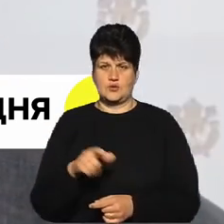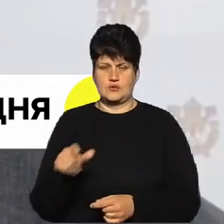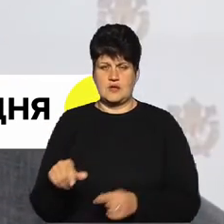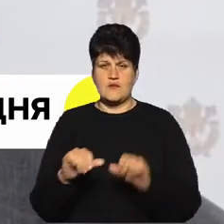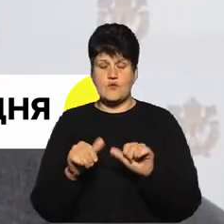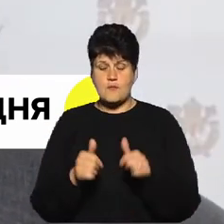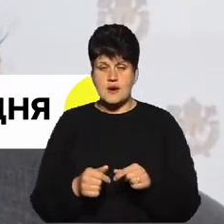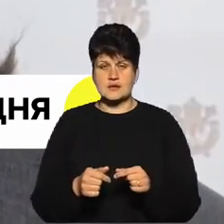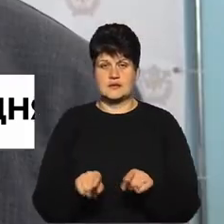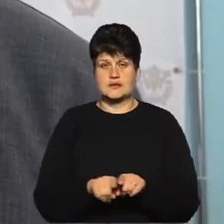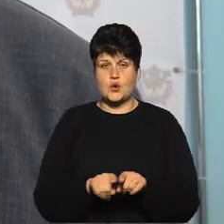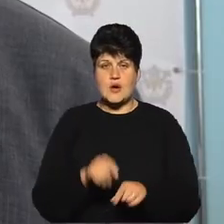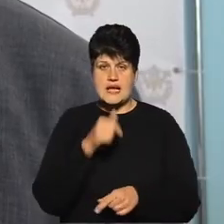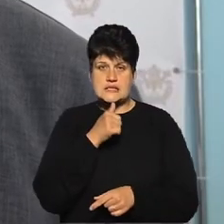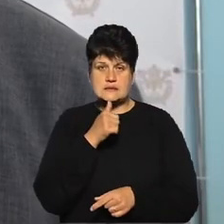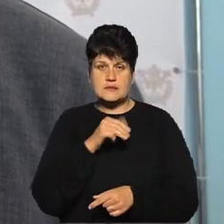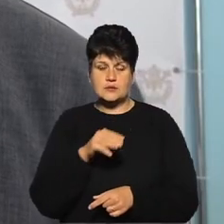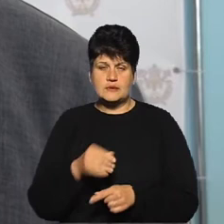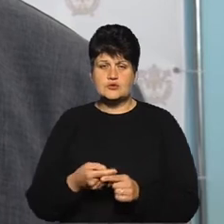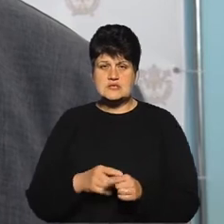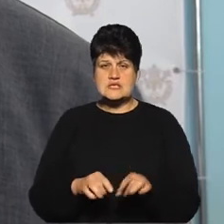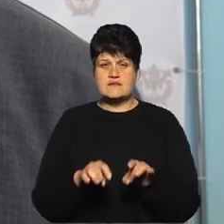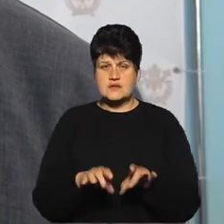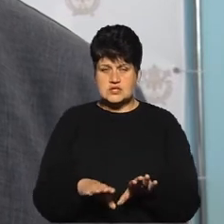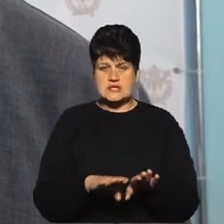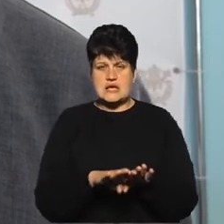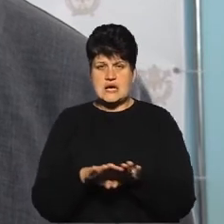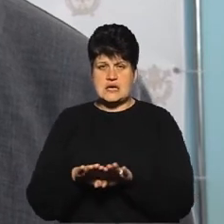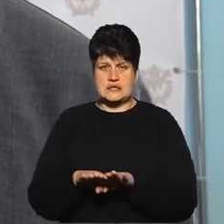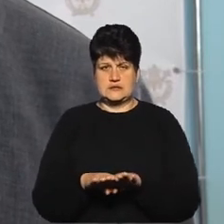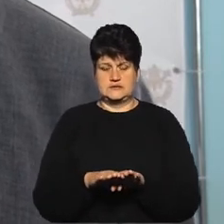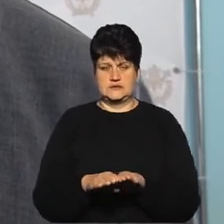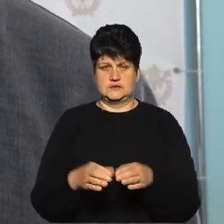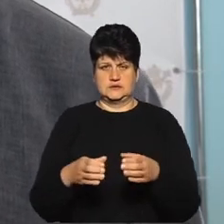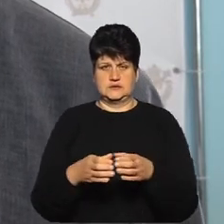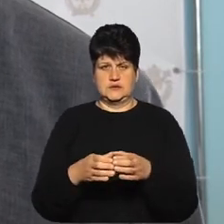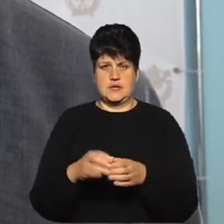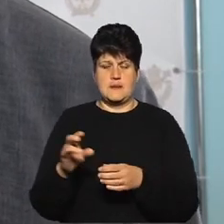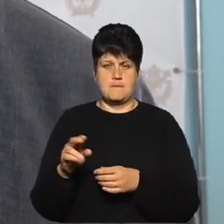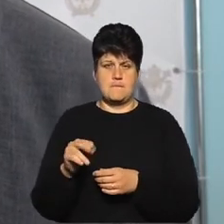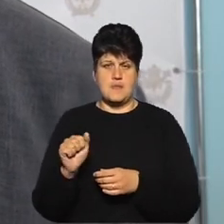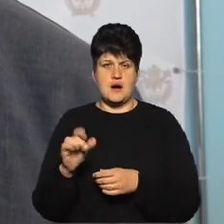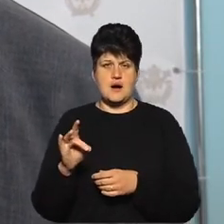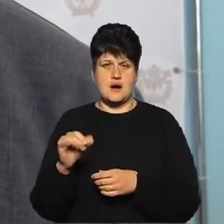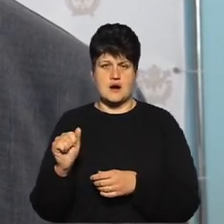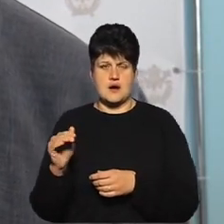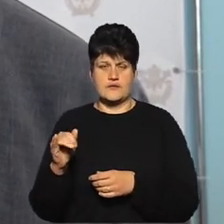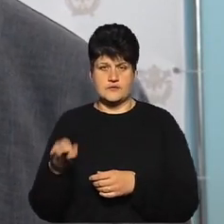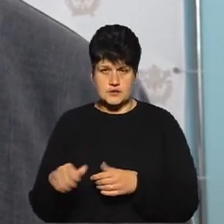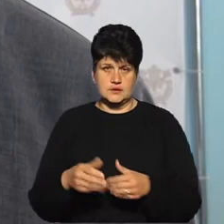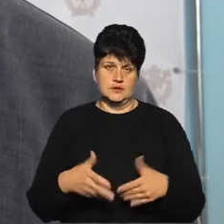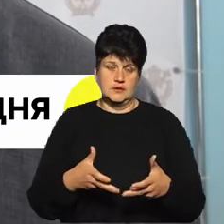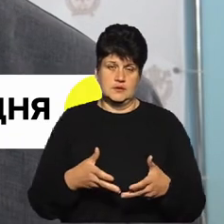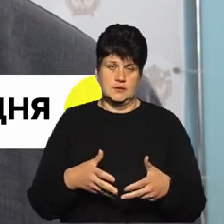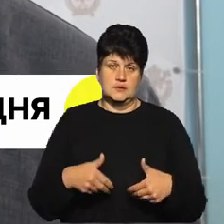такого експерименту це вирішується на рівні самої парафії, тобто парафіяни звертаються до священника, ініціюють це питання,